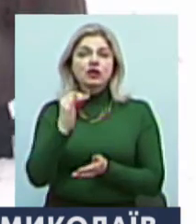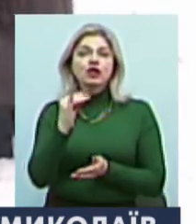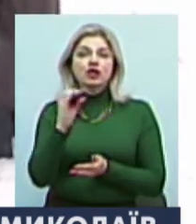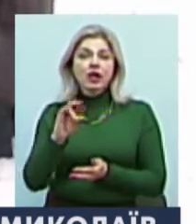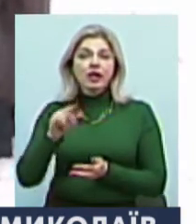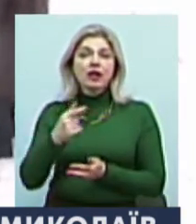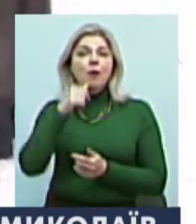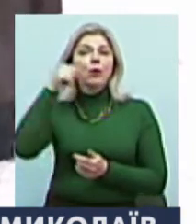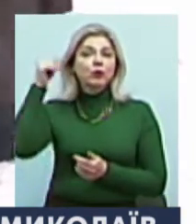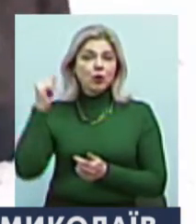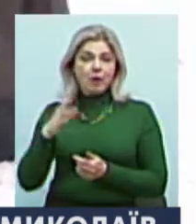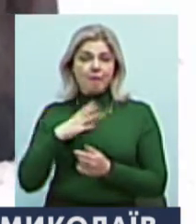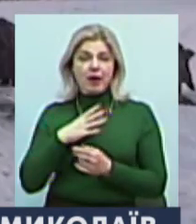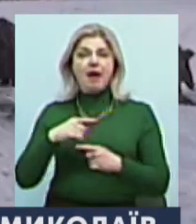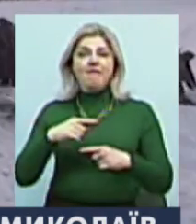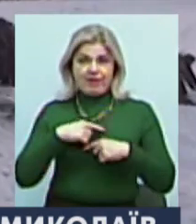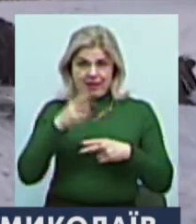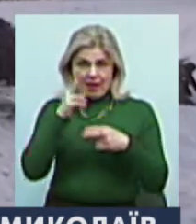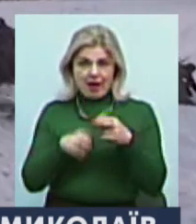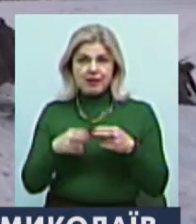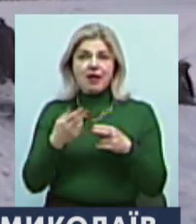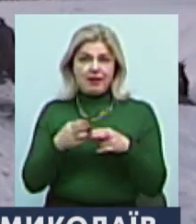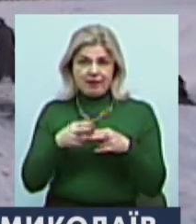року там фільмували фінальний сцени.